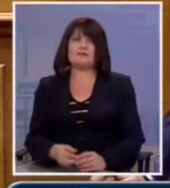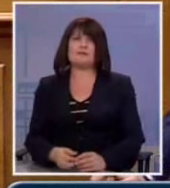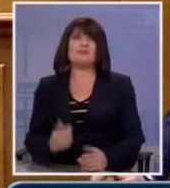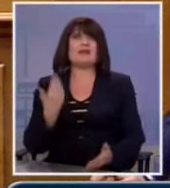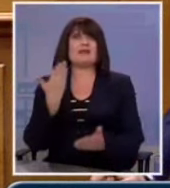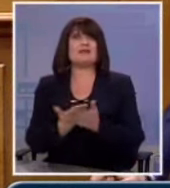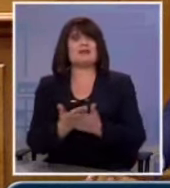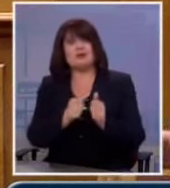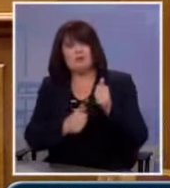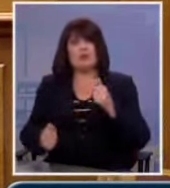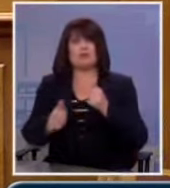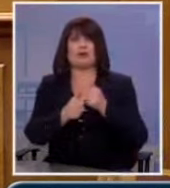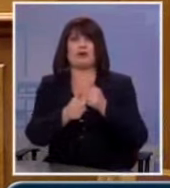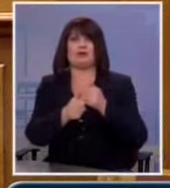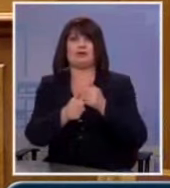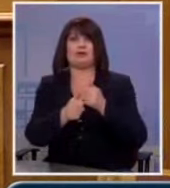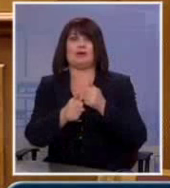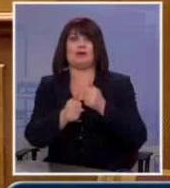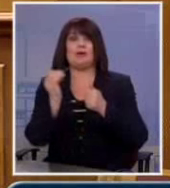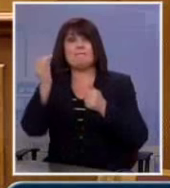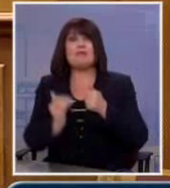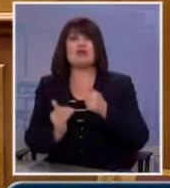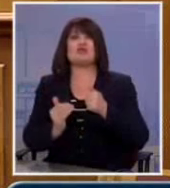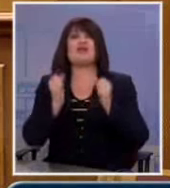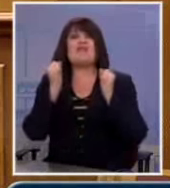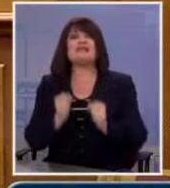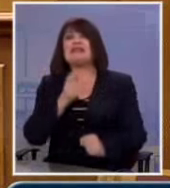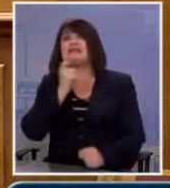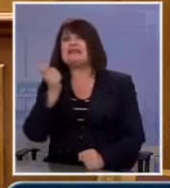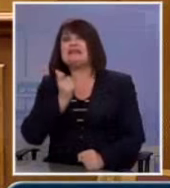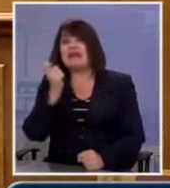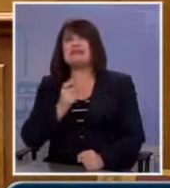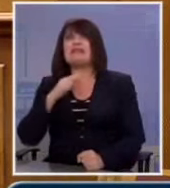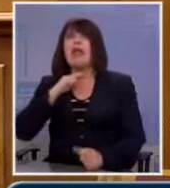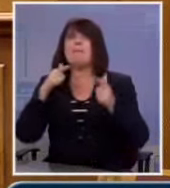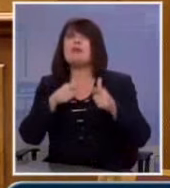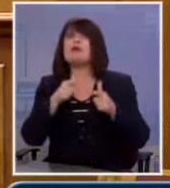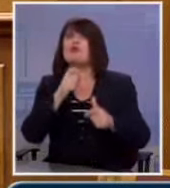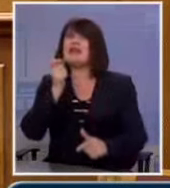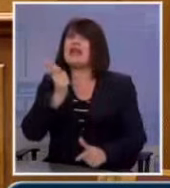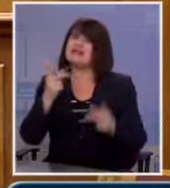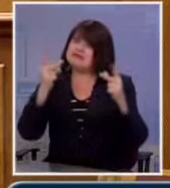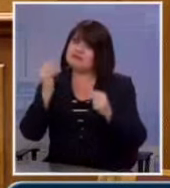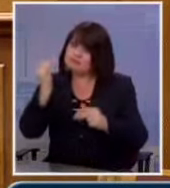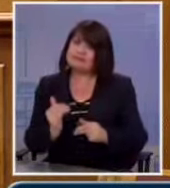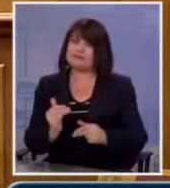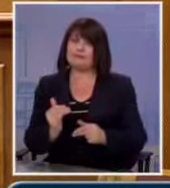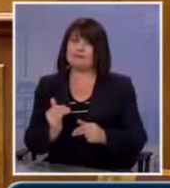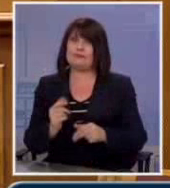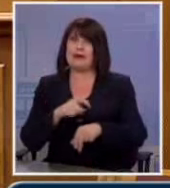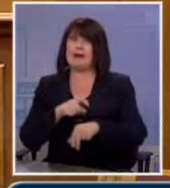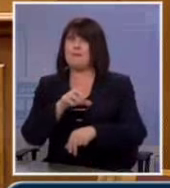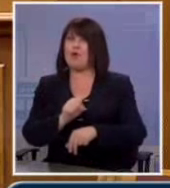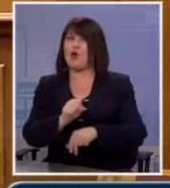απέτησαν να προηγηθούν η μείωση των κύριων και των επιβολικών συντάξεων ώστε να προκαταλάβουν